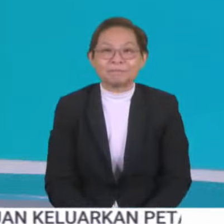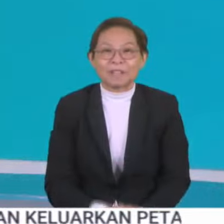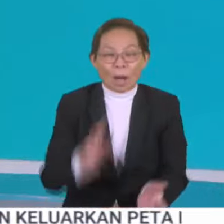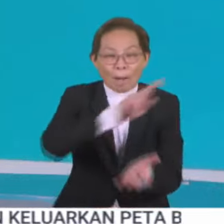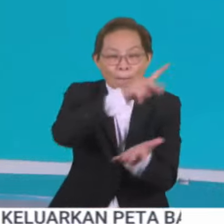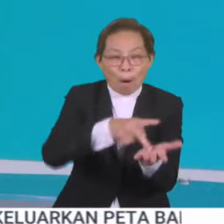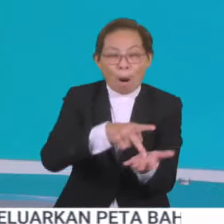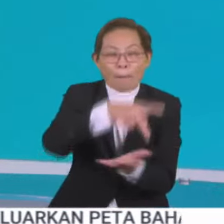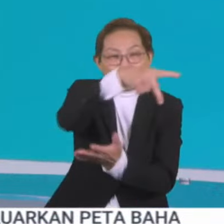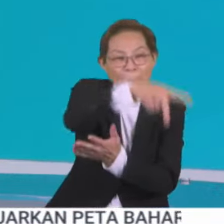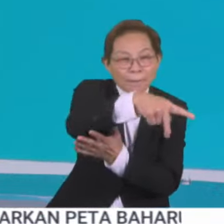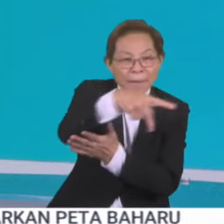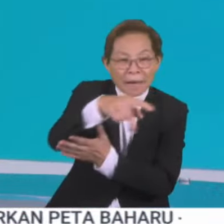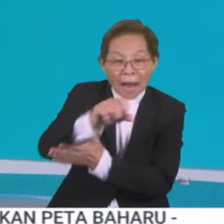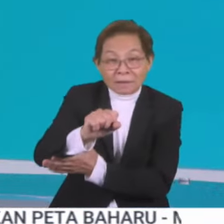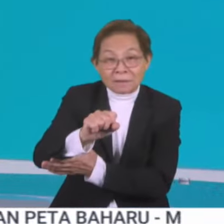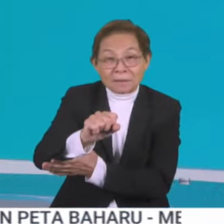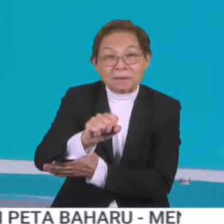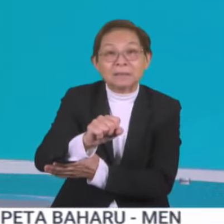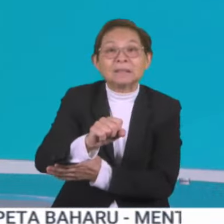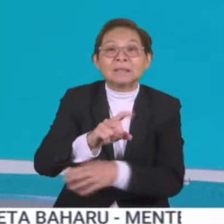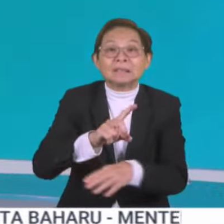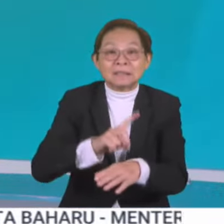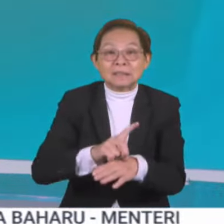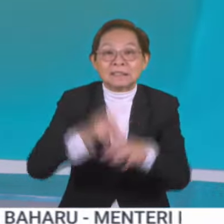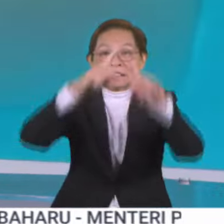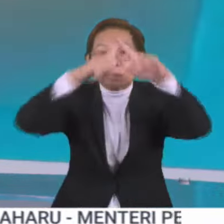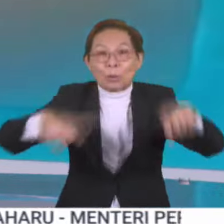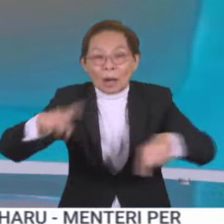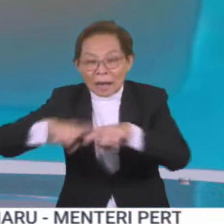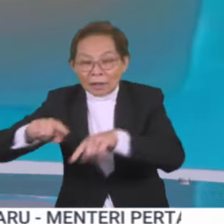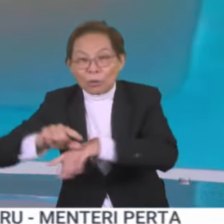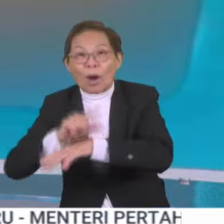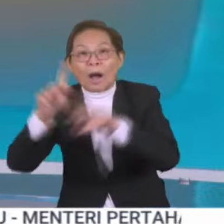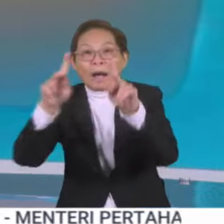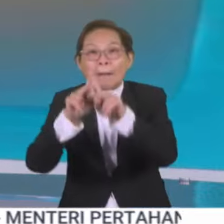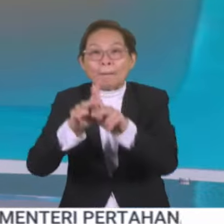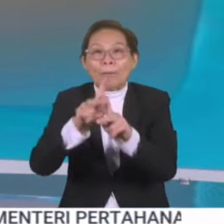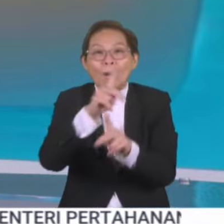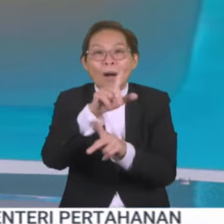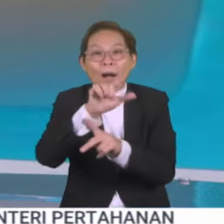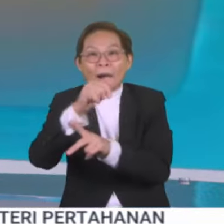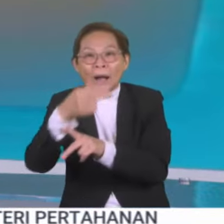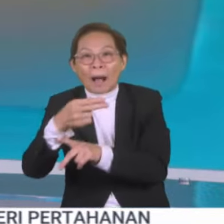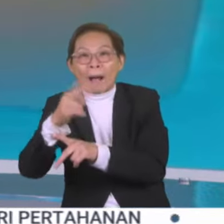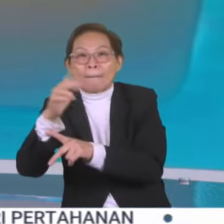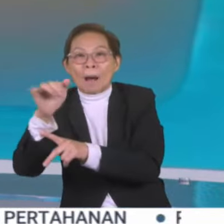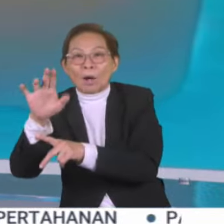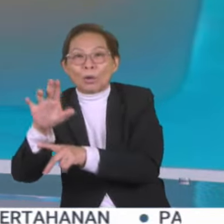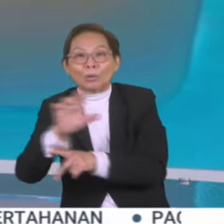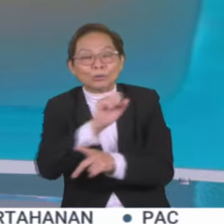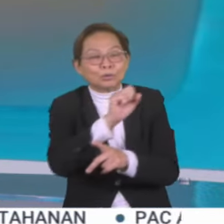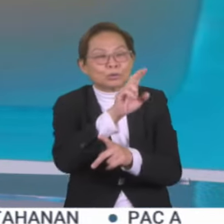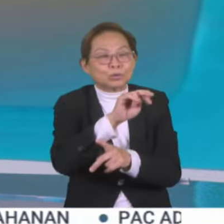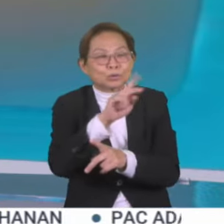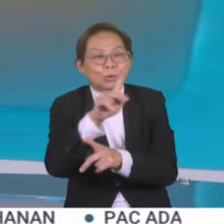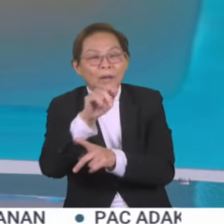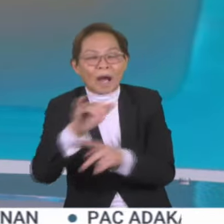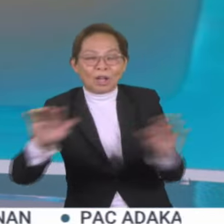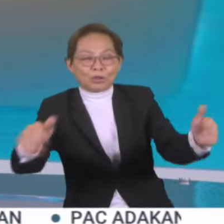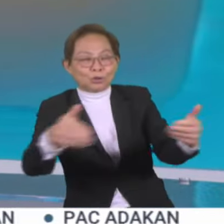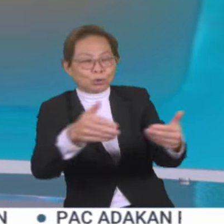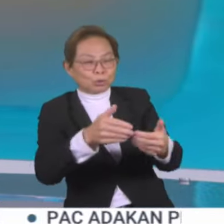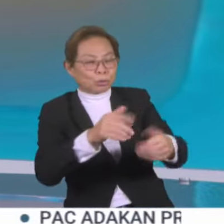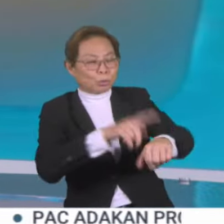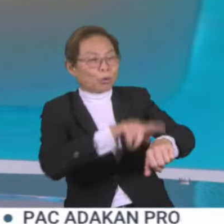Pusat Pemindahan Sementara PPS yang beroperasi di Dewan Serbaguna Kampung Kelah Baru, Sungkai di daerah Batang Padang ditutup